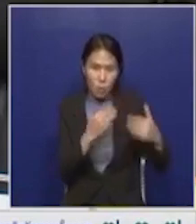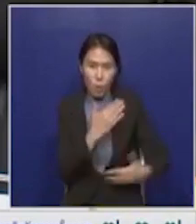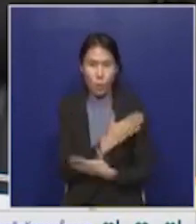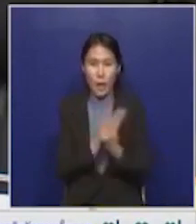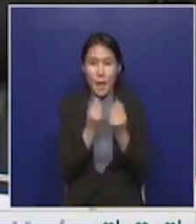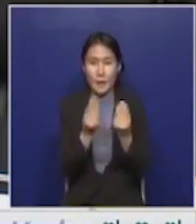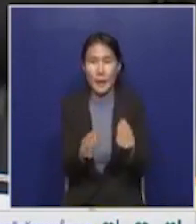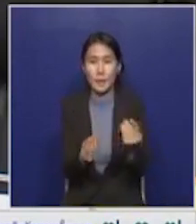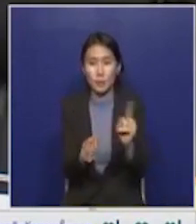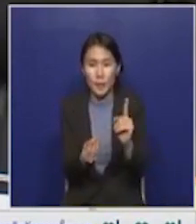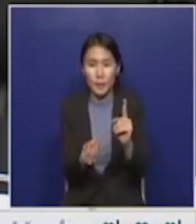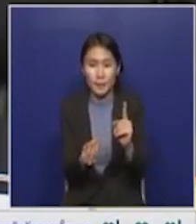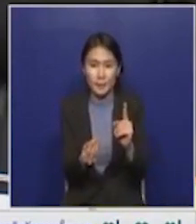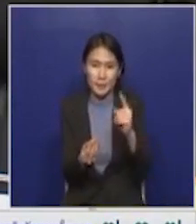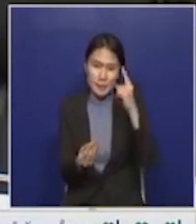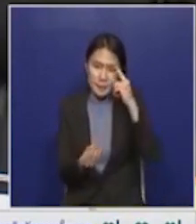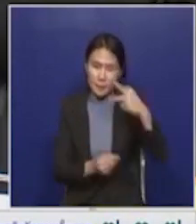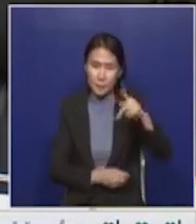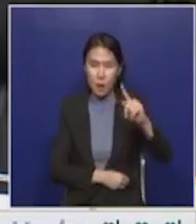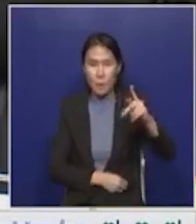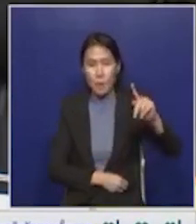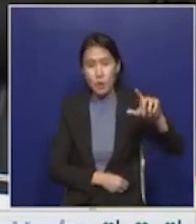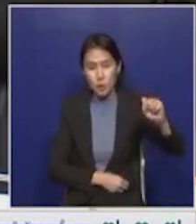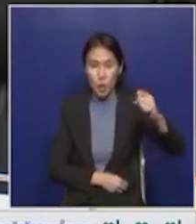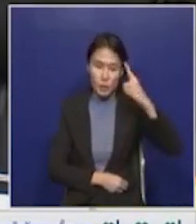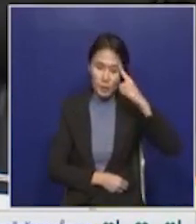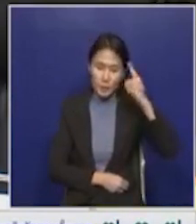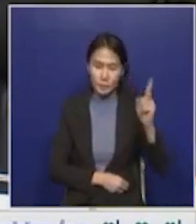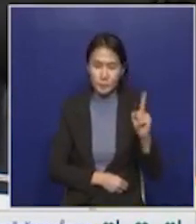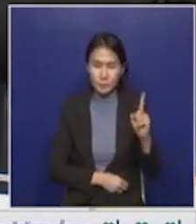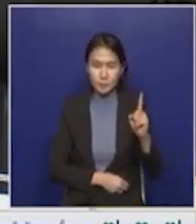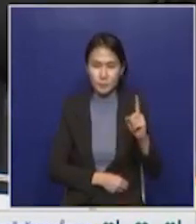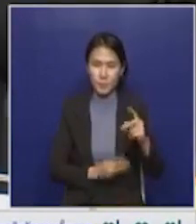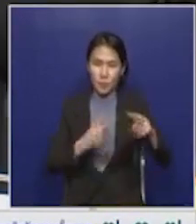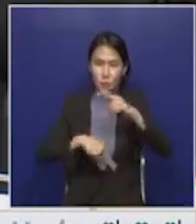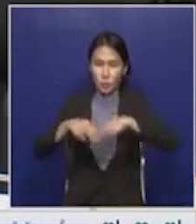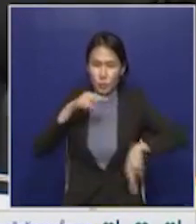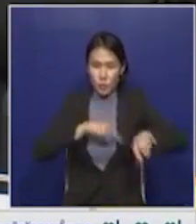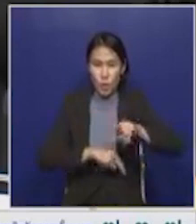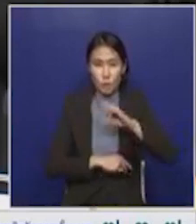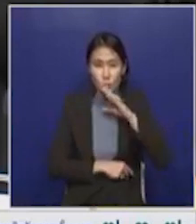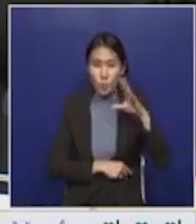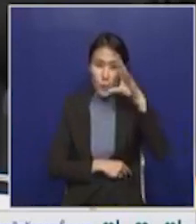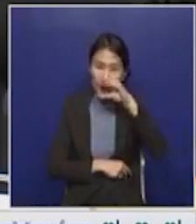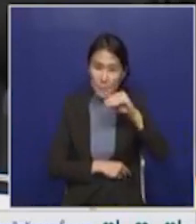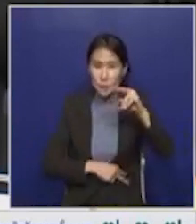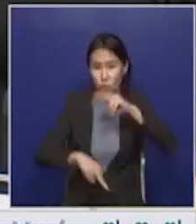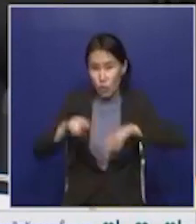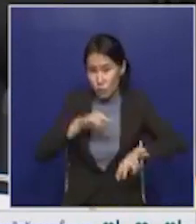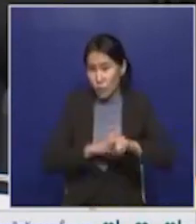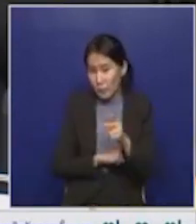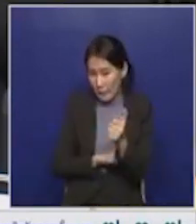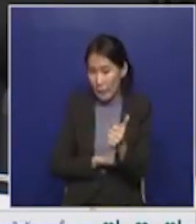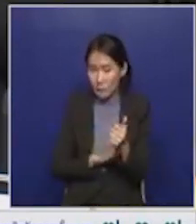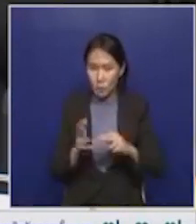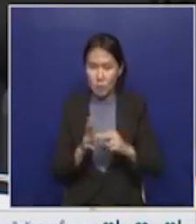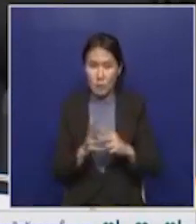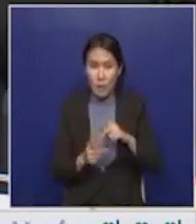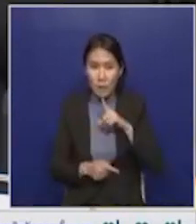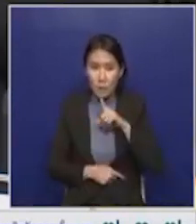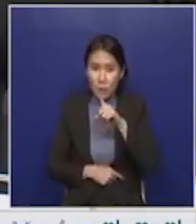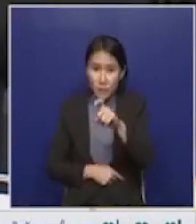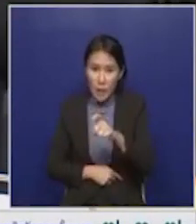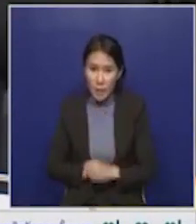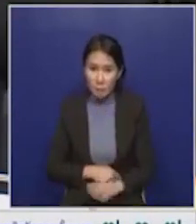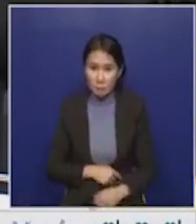โอกาสในการทำงานปปสในการที่ไปตรวจค้นในเวลากลางคืนตรวจค้นรับหลังจะถามแบบ